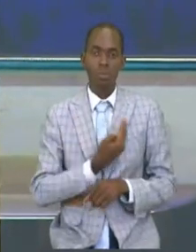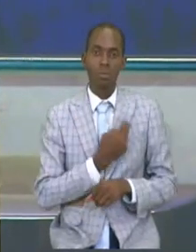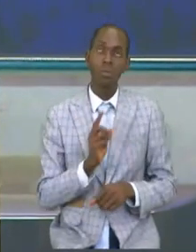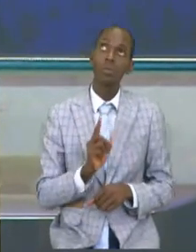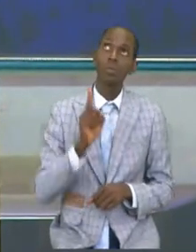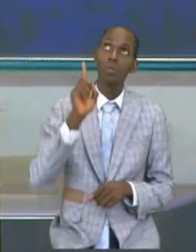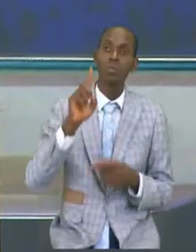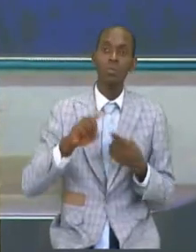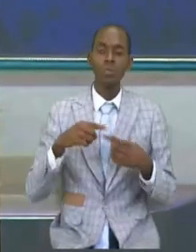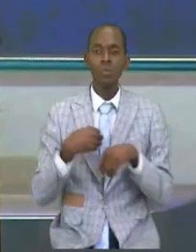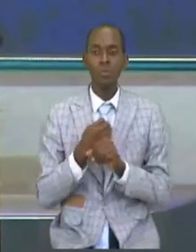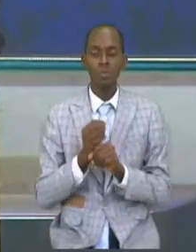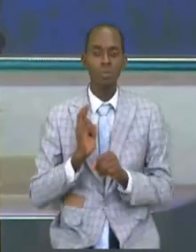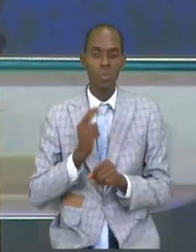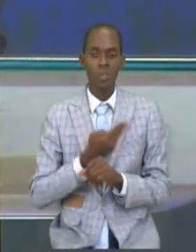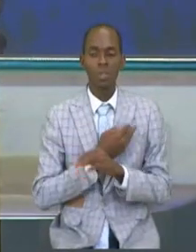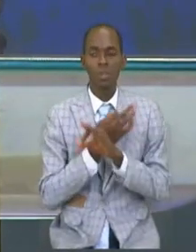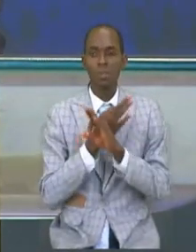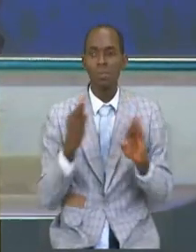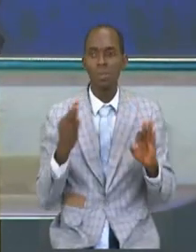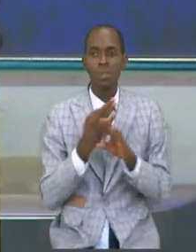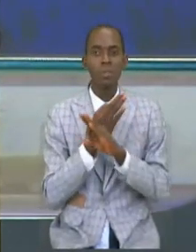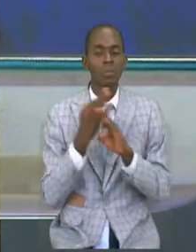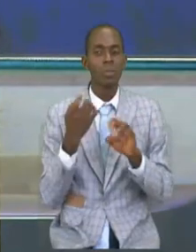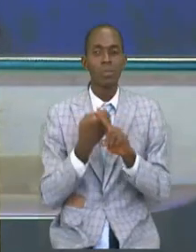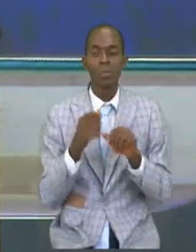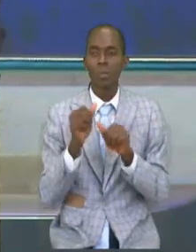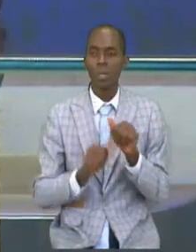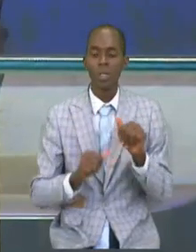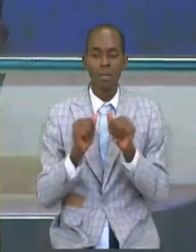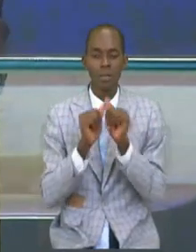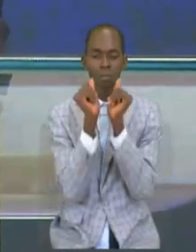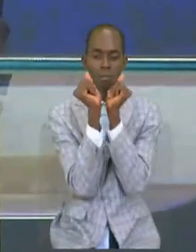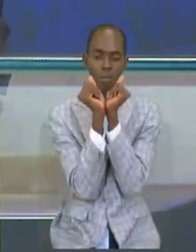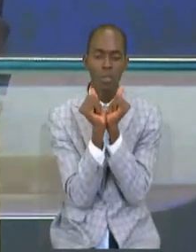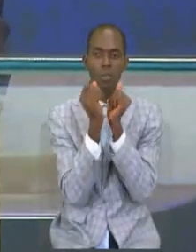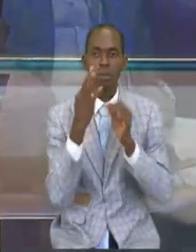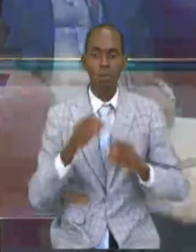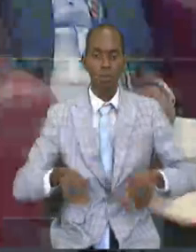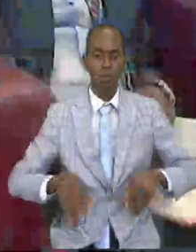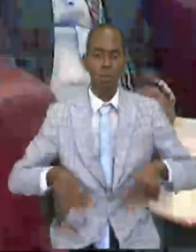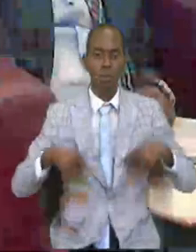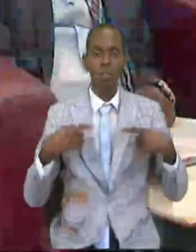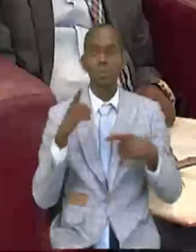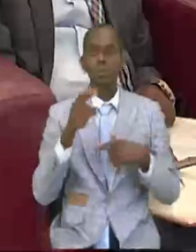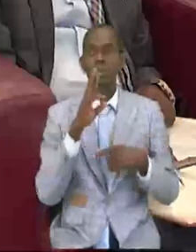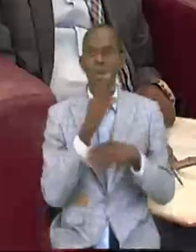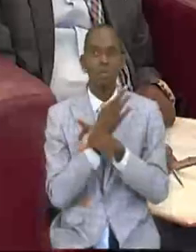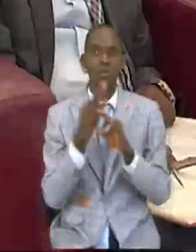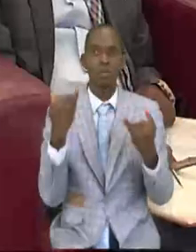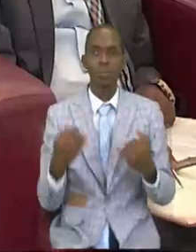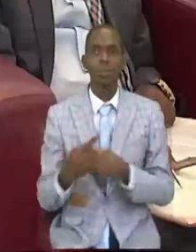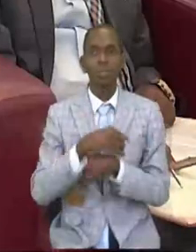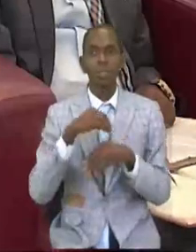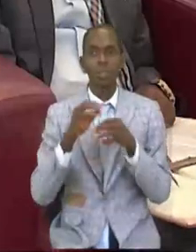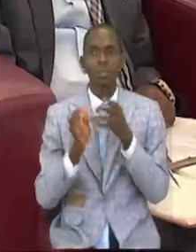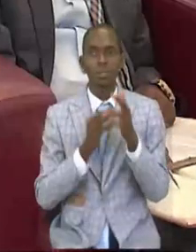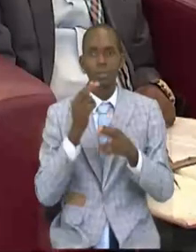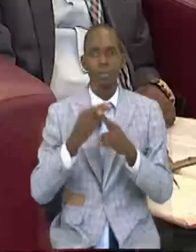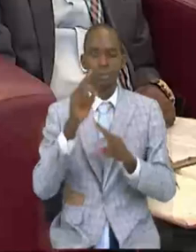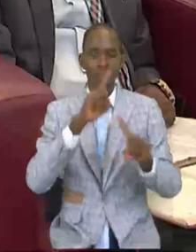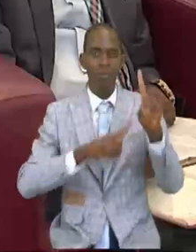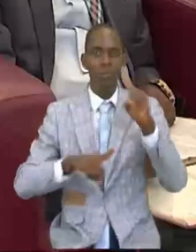pour nous élever, pour nous affranchir de toute servitude de la vie. Vous en êtes affranchi aujourd'hui. Je